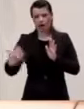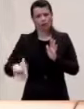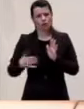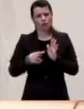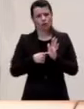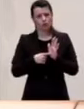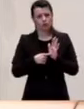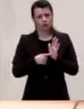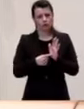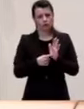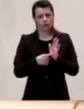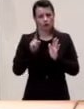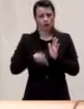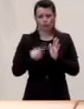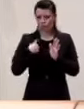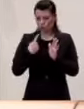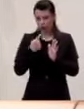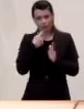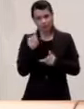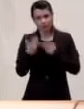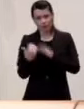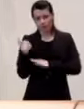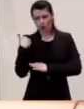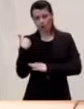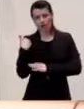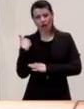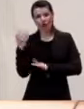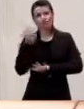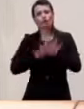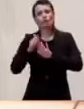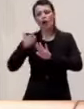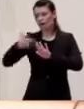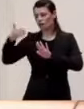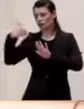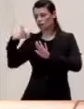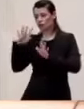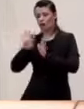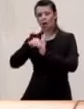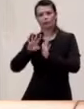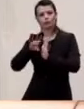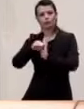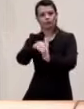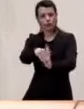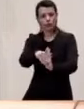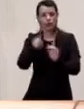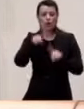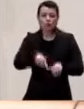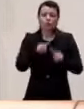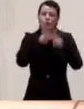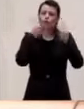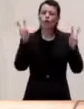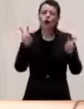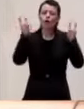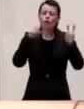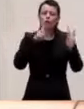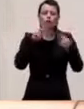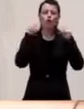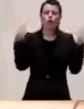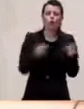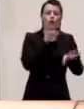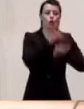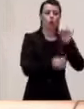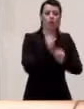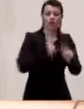anche alcune indicazioni precedenti e in particolare tutto il discorso della prevenzione,